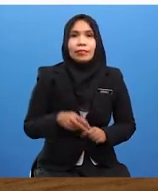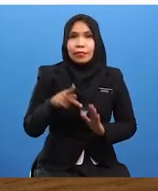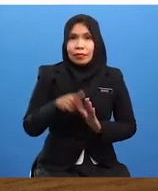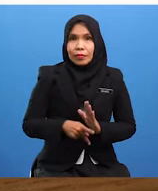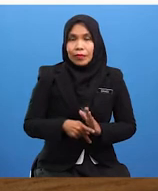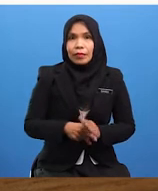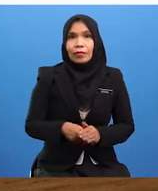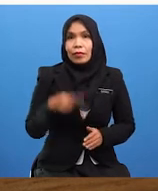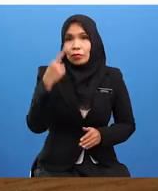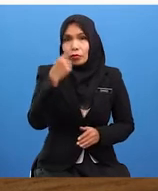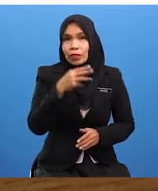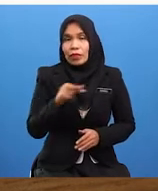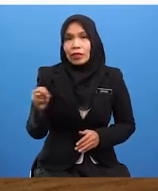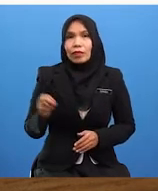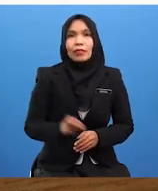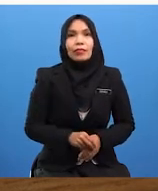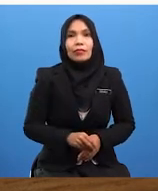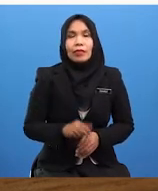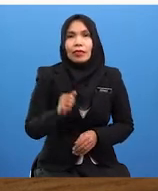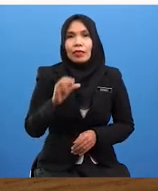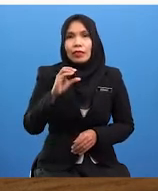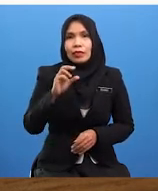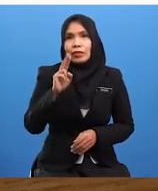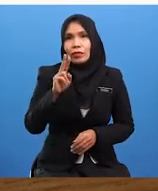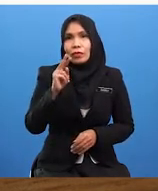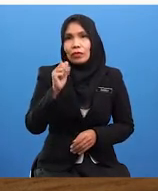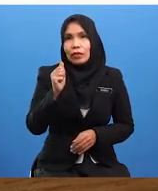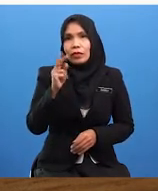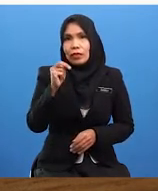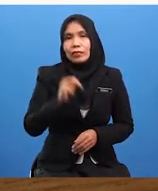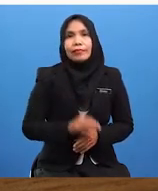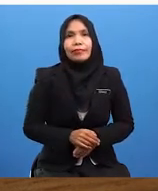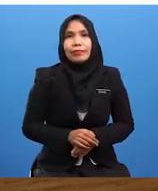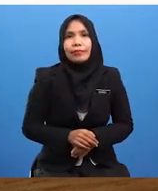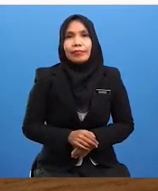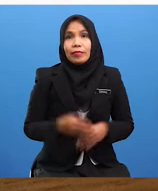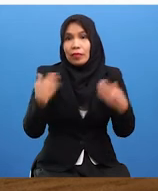image yang terhasil di atas permukaan kertas.